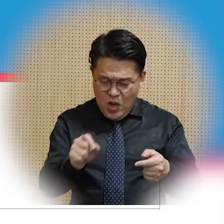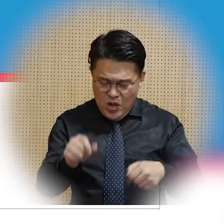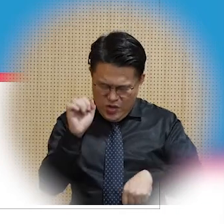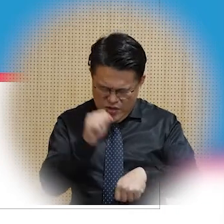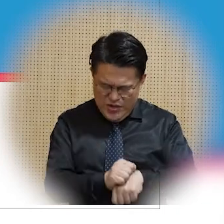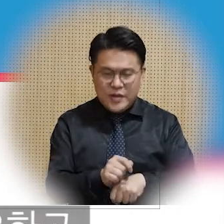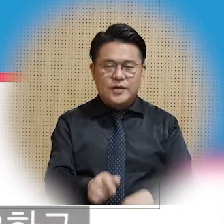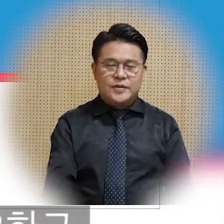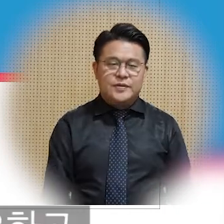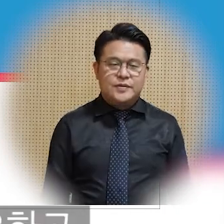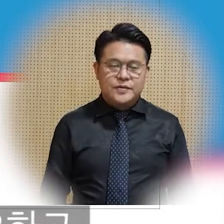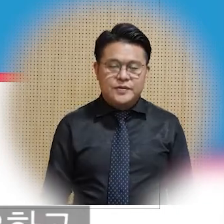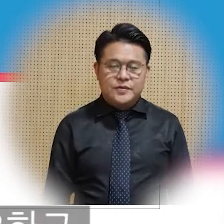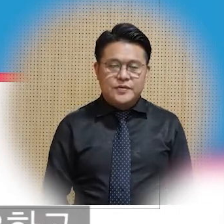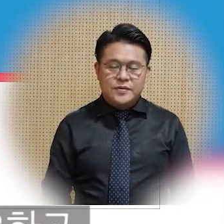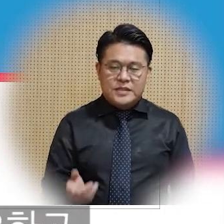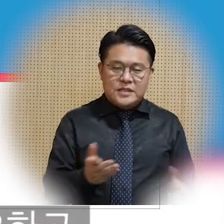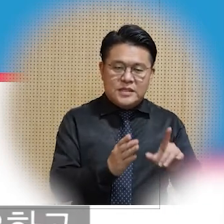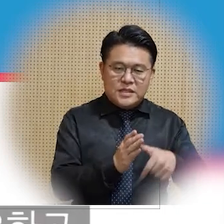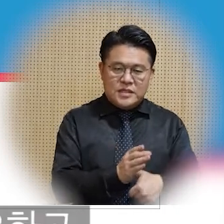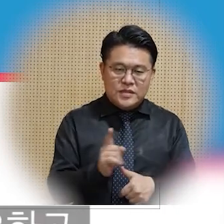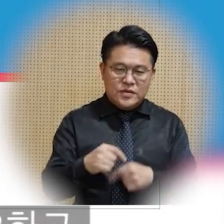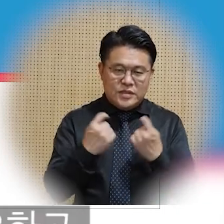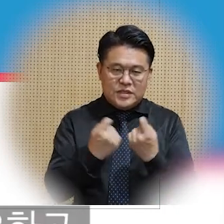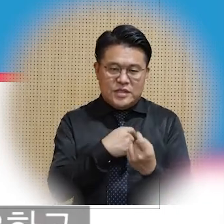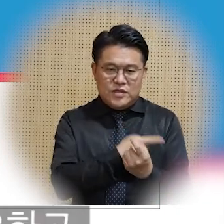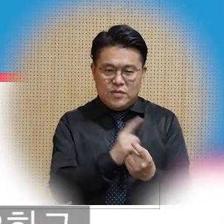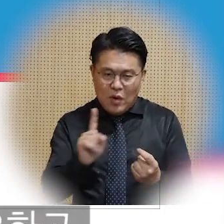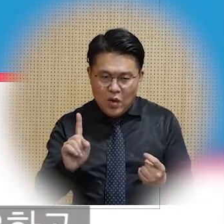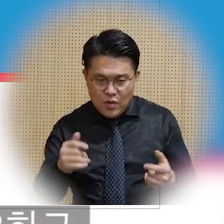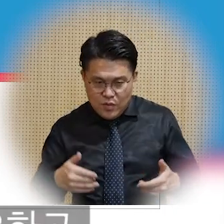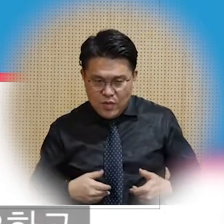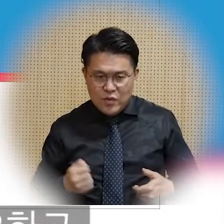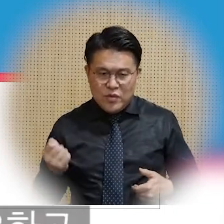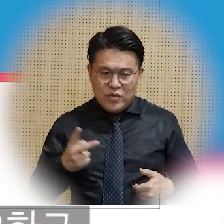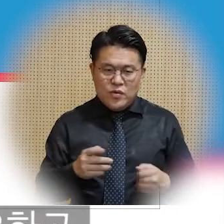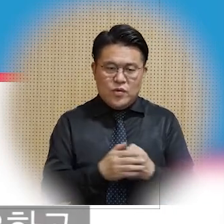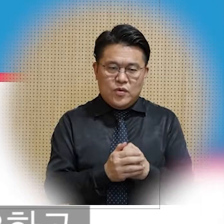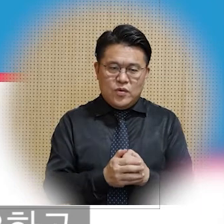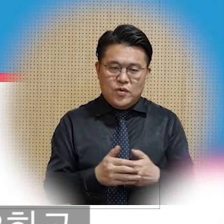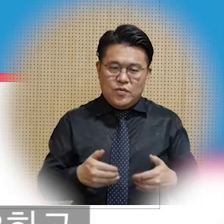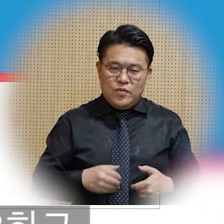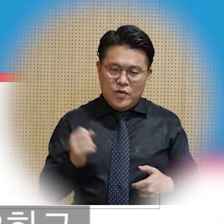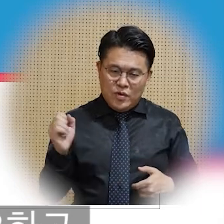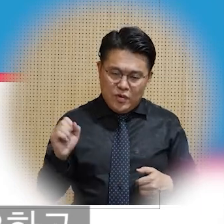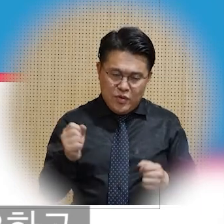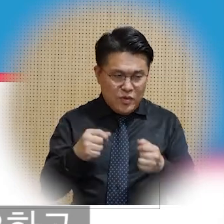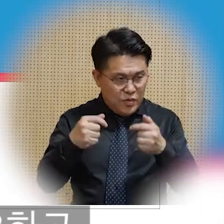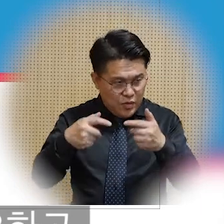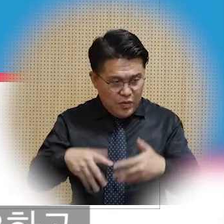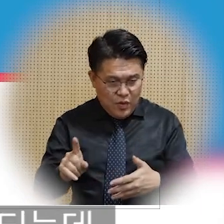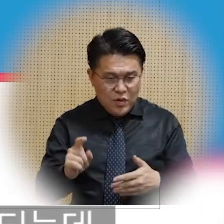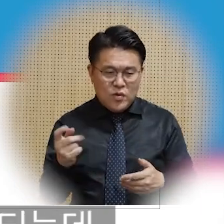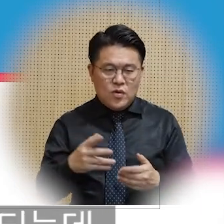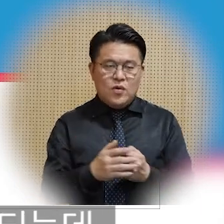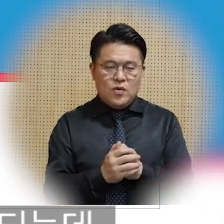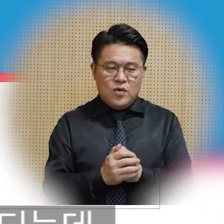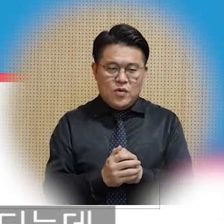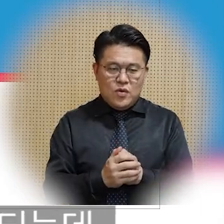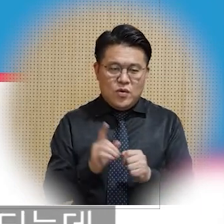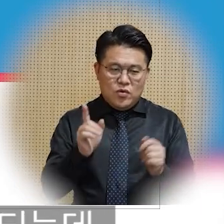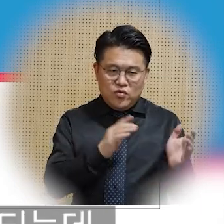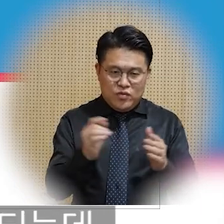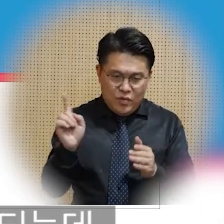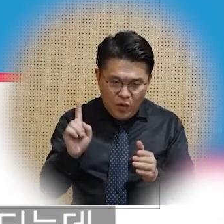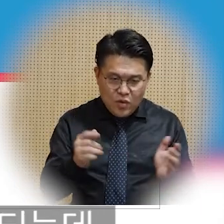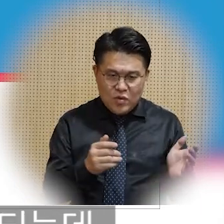되어 있습니다. 그래서 어떤 직무를 할 때는 어떤 개인적인 능력이 필요하고 그거에 필요한 요인이 무엇이고 그걸 할 때는